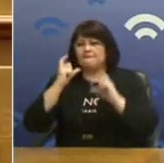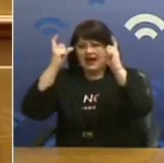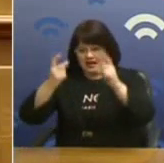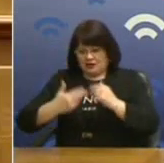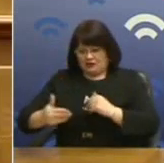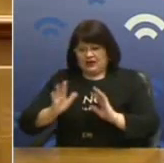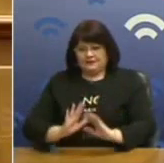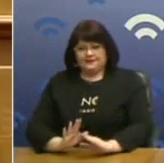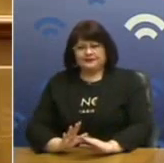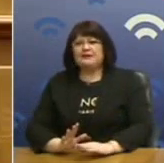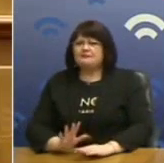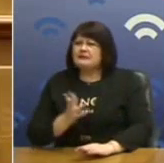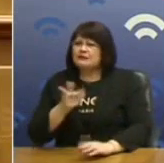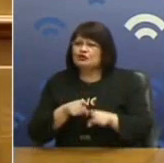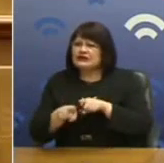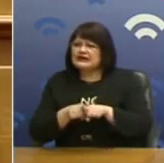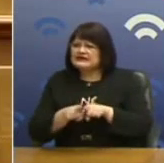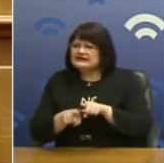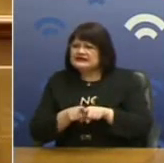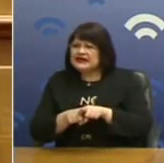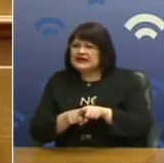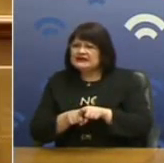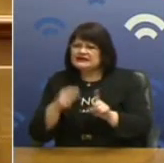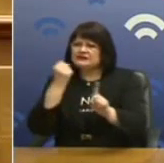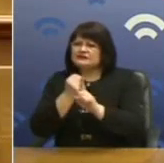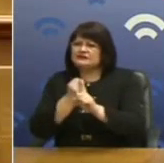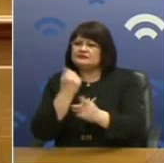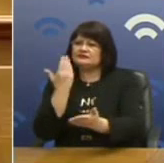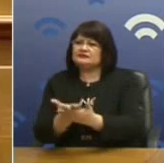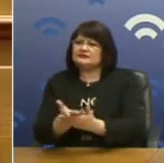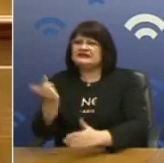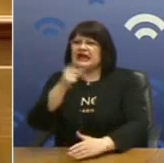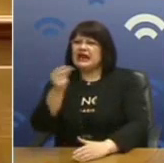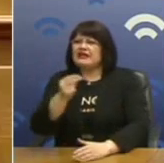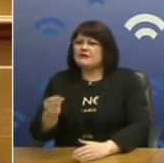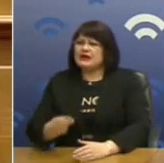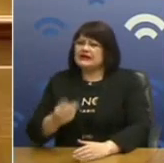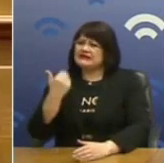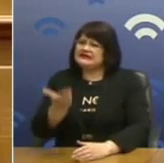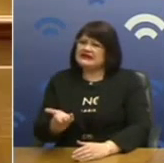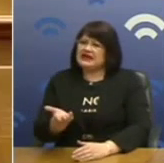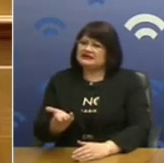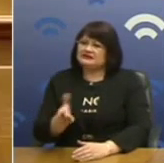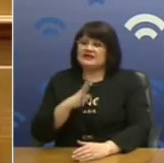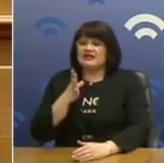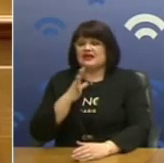να κάνει με τις όποιες διεκδικήσεις έχετε σε άλλα ζητήματα. Δεν θέλω να μπω σε αυτή τη λογική.